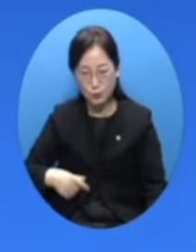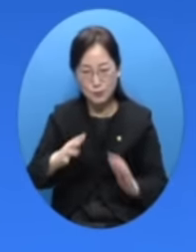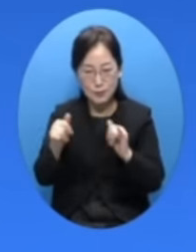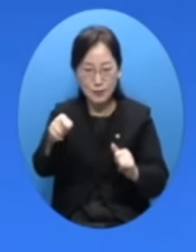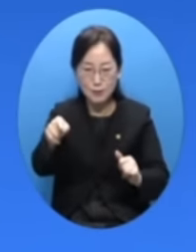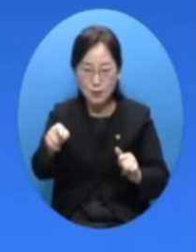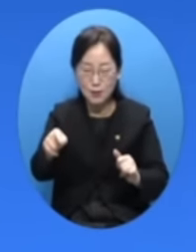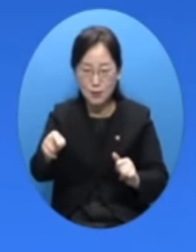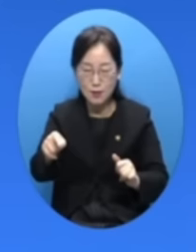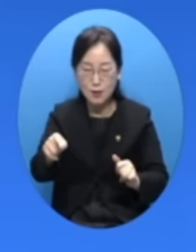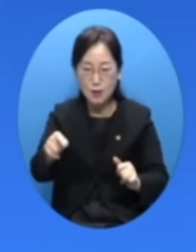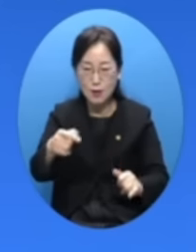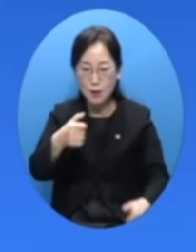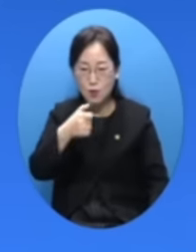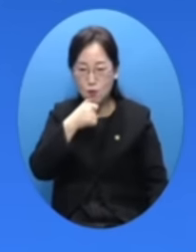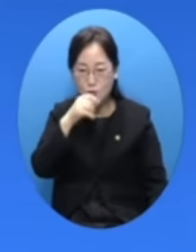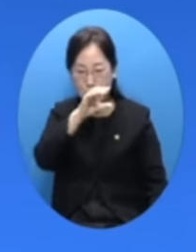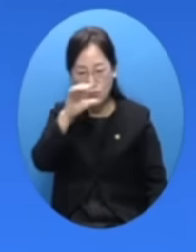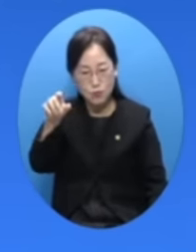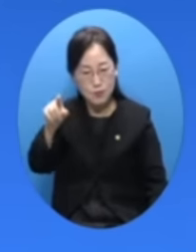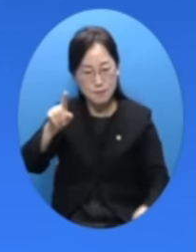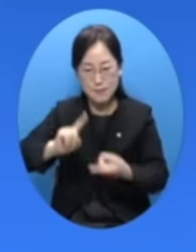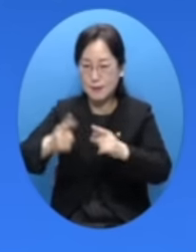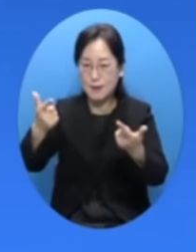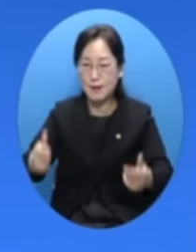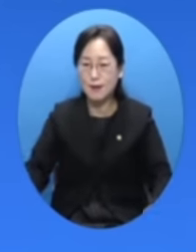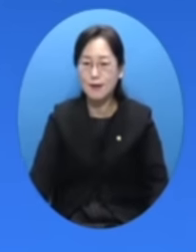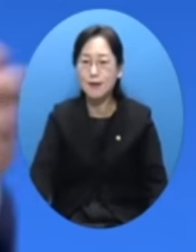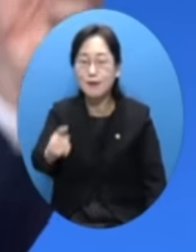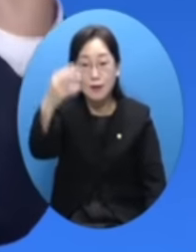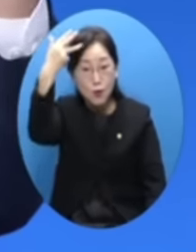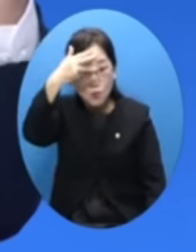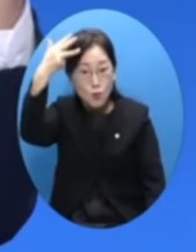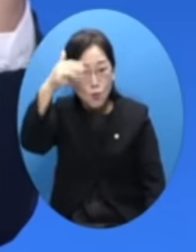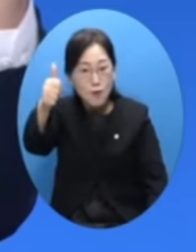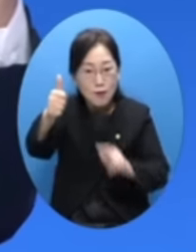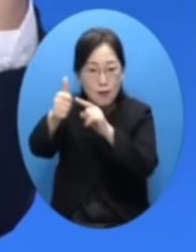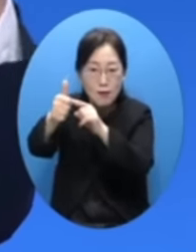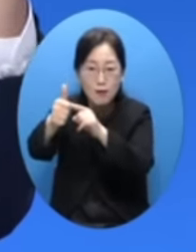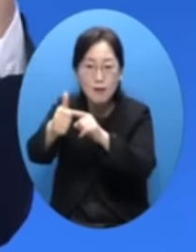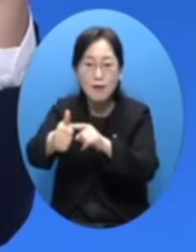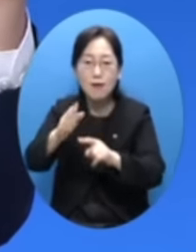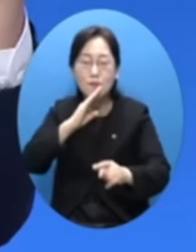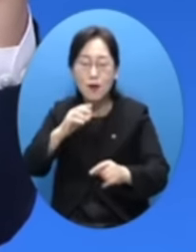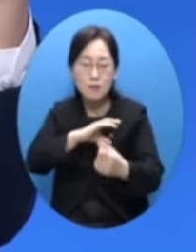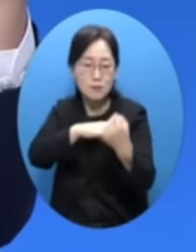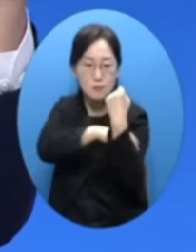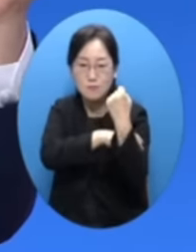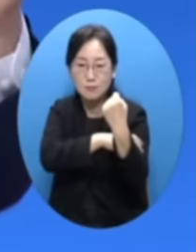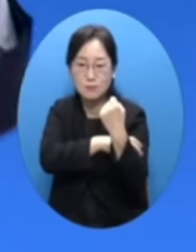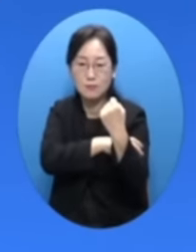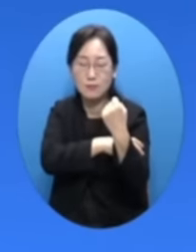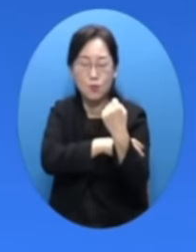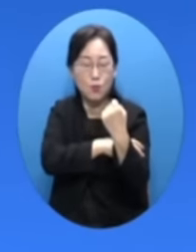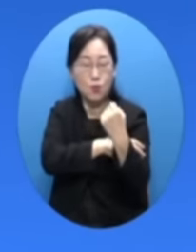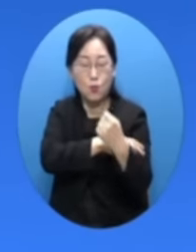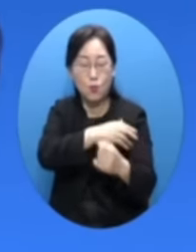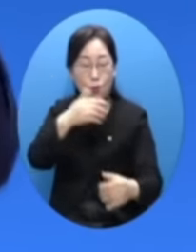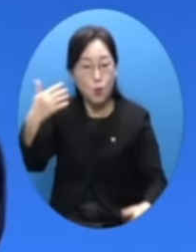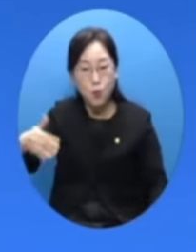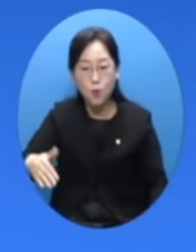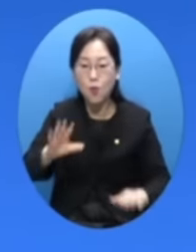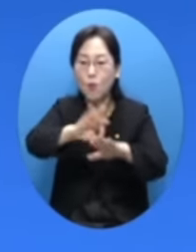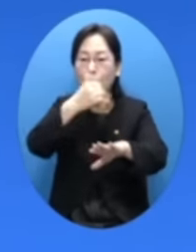로마 카톨릭에 반기를 들었습니다. 당시 로마 교황은 얼마나 막강한 권력을 갖고 있는지 나라의 왕도